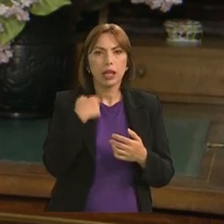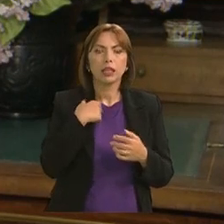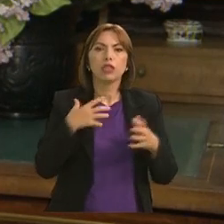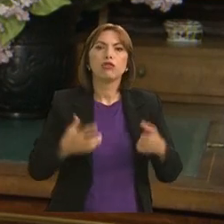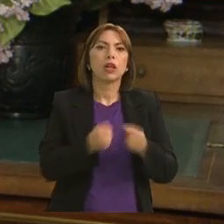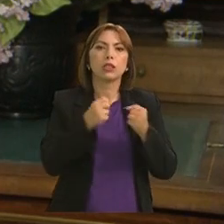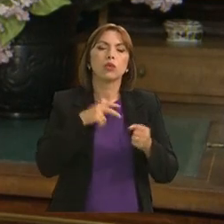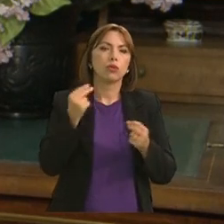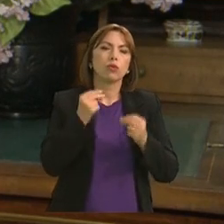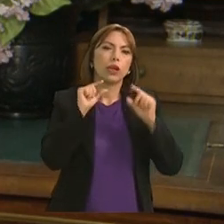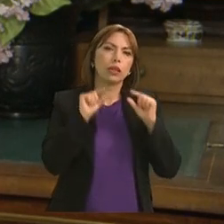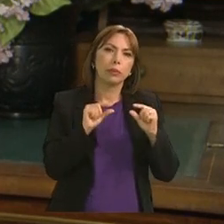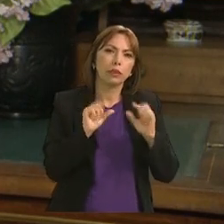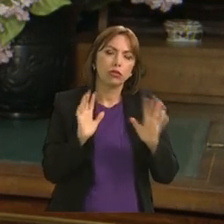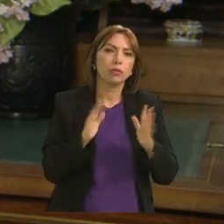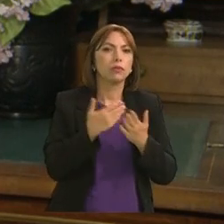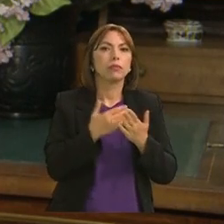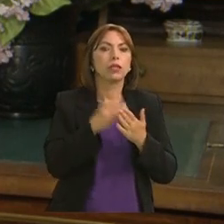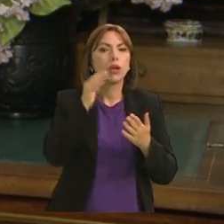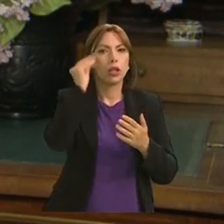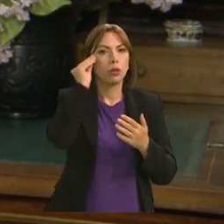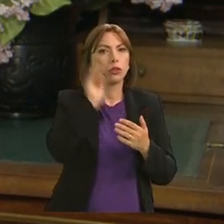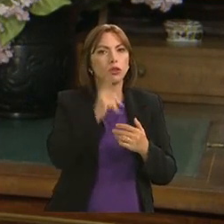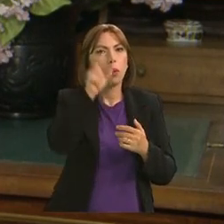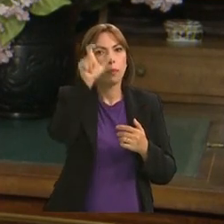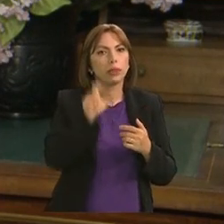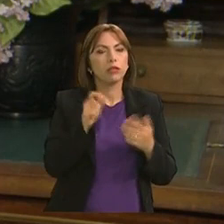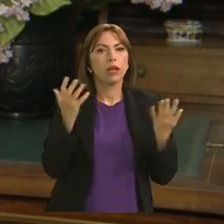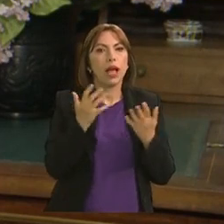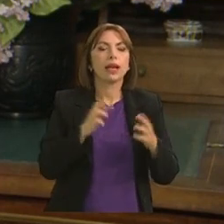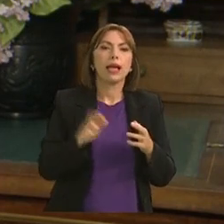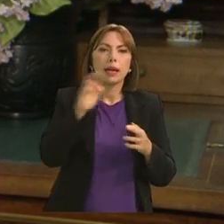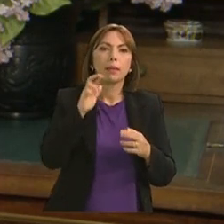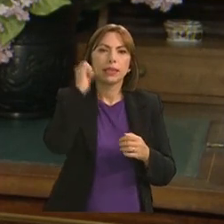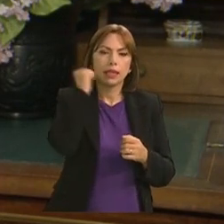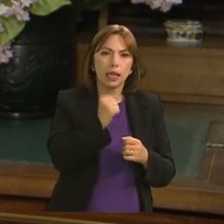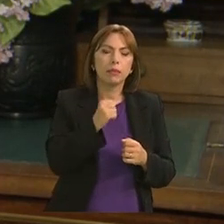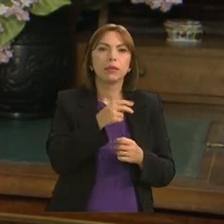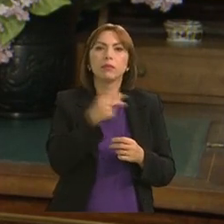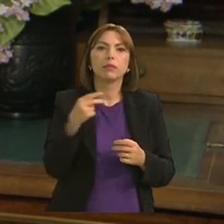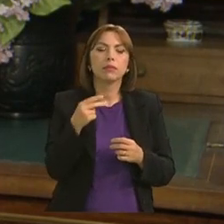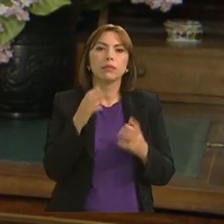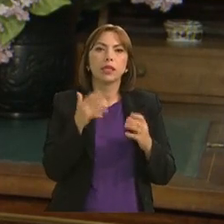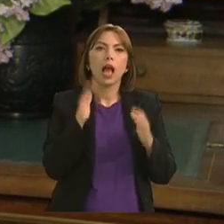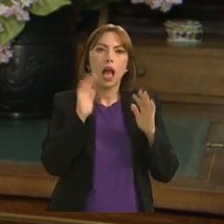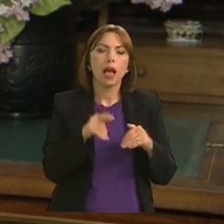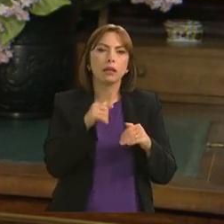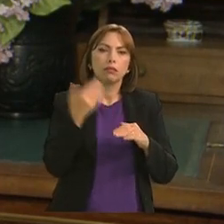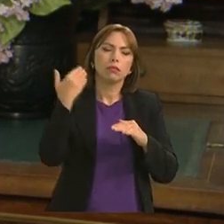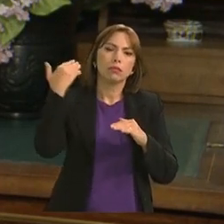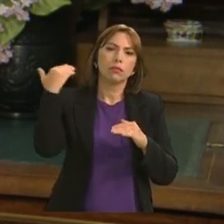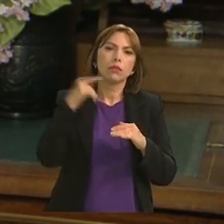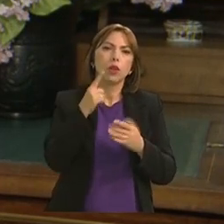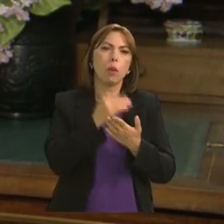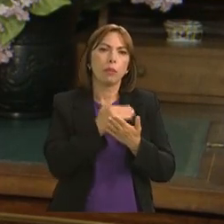sunt foarte mici. Pentru că, în general, o persoană care a repetat crimă înseamnă că are în fundal